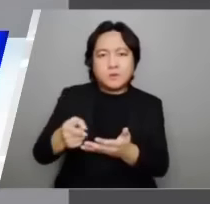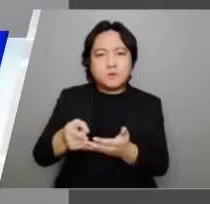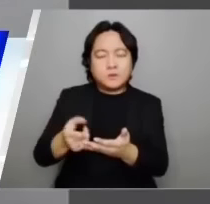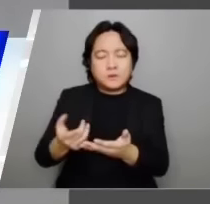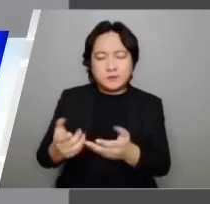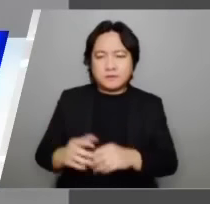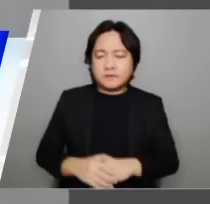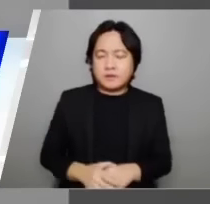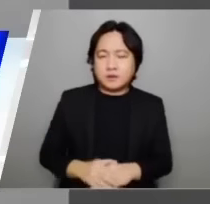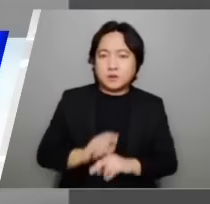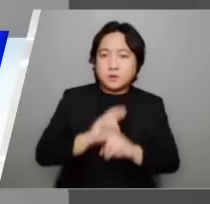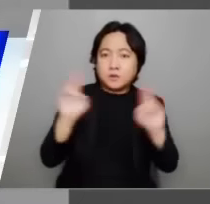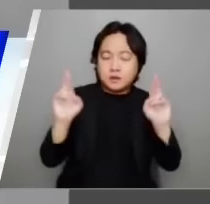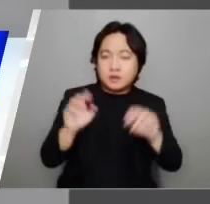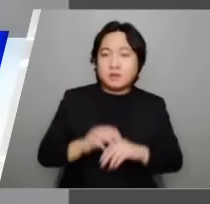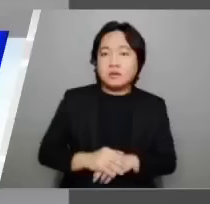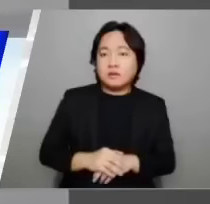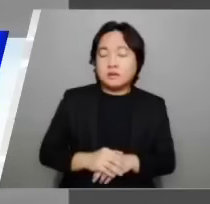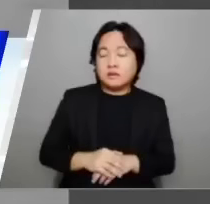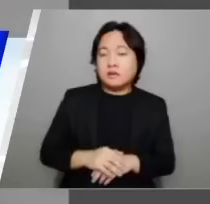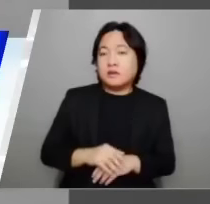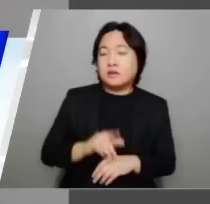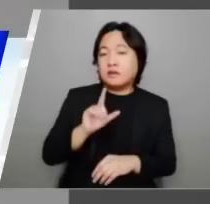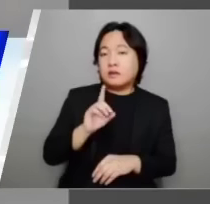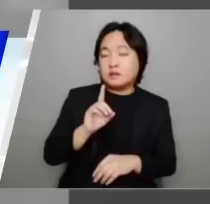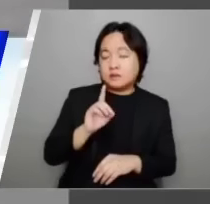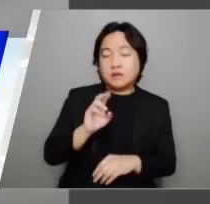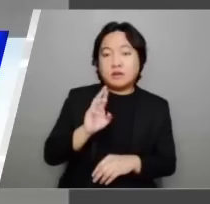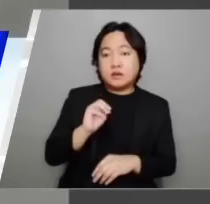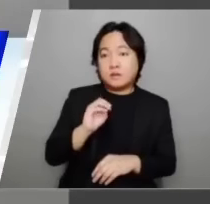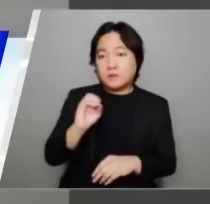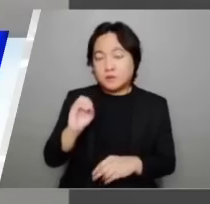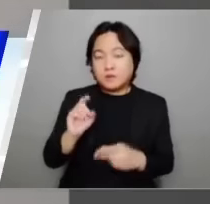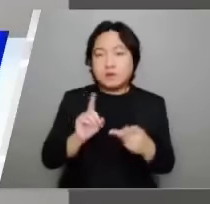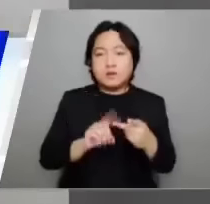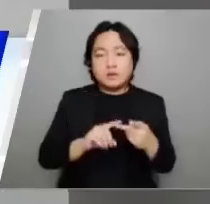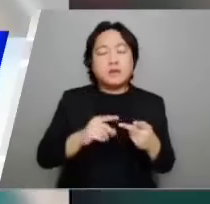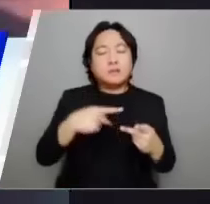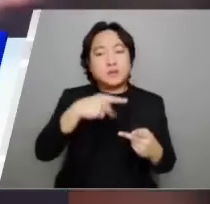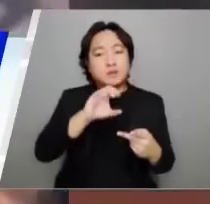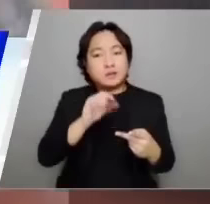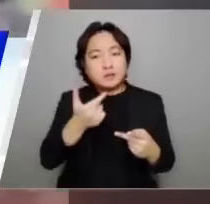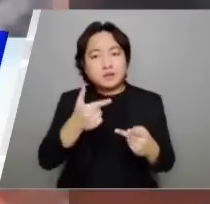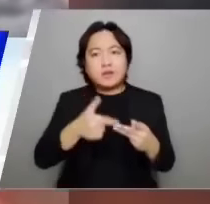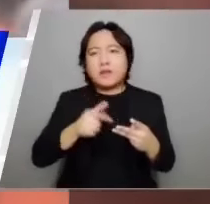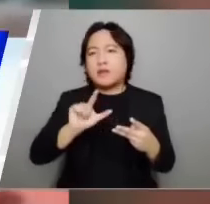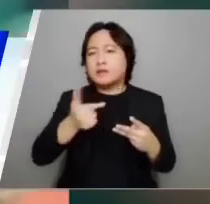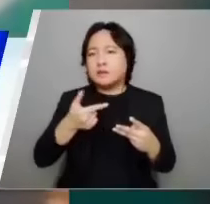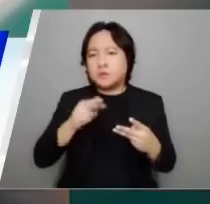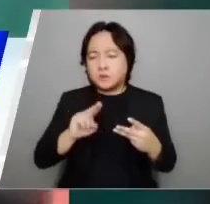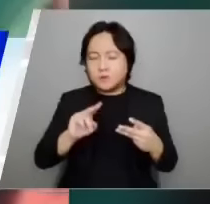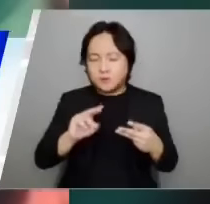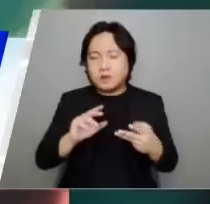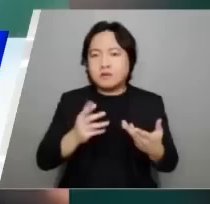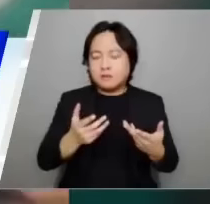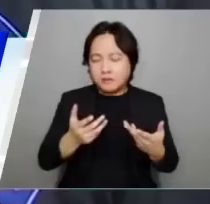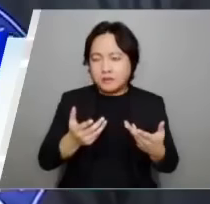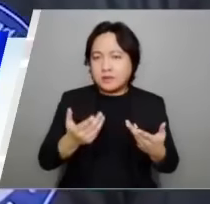ng LDRRMO katuwang ang Philippine Coast Guard at LGU. 9 sa mga mangingisda ang nailigtas maliban lamang sa